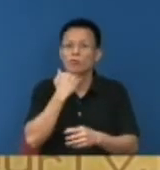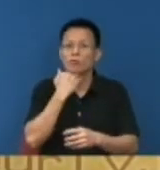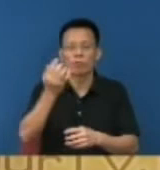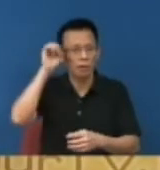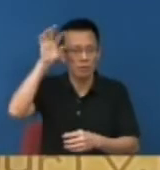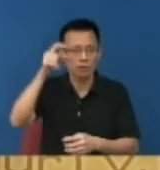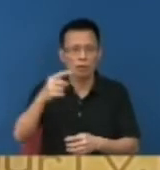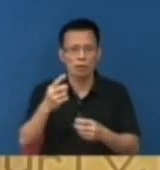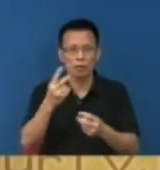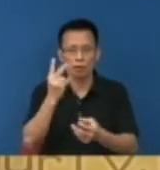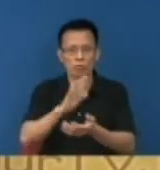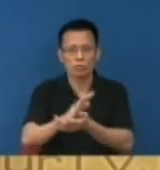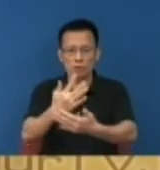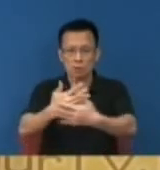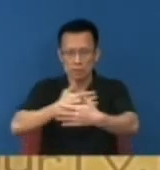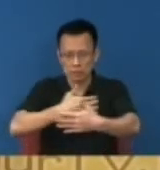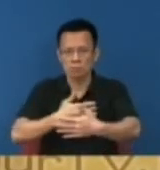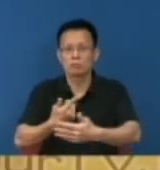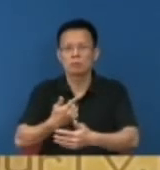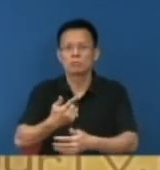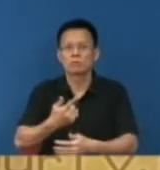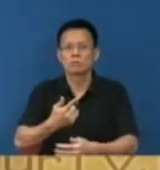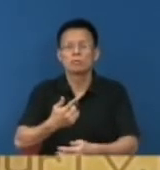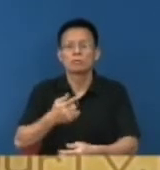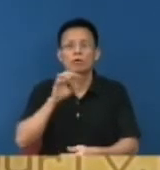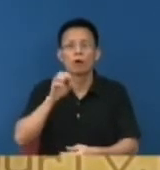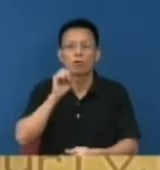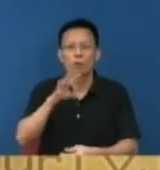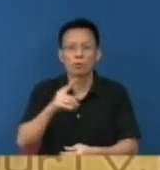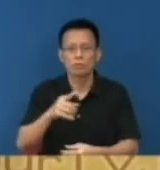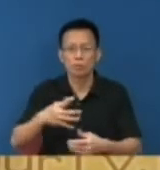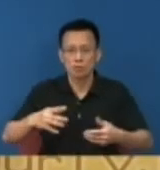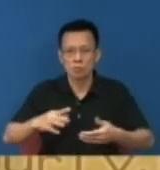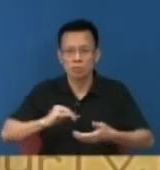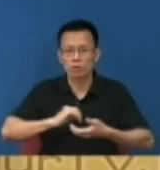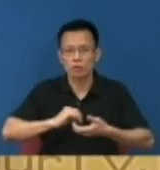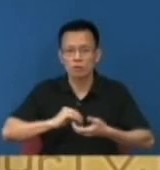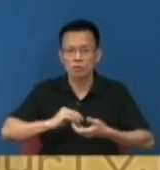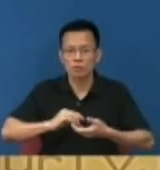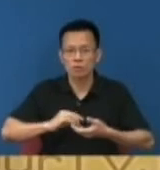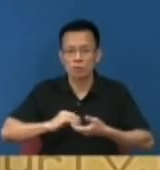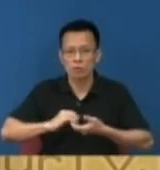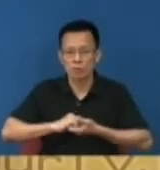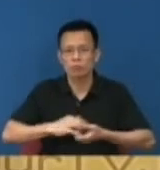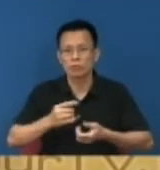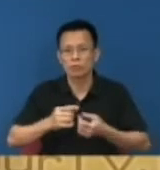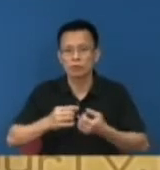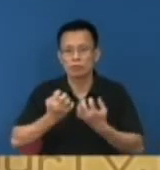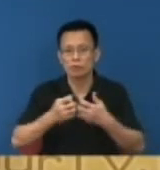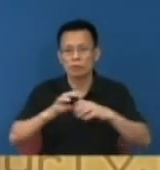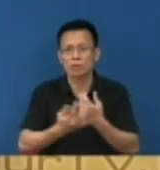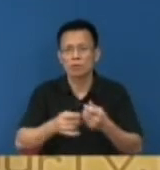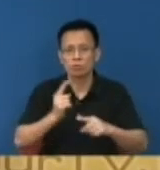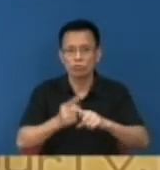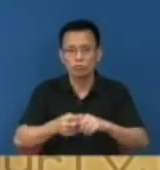兩年前，即係所謂講呢一個協調機制嘅時候，好，我冇緊要啊！你民主黨話你原來嘅區議